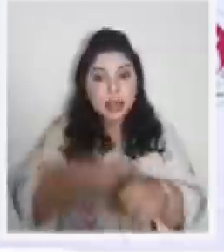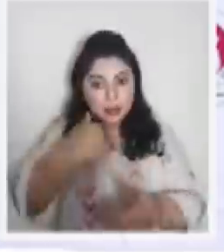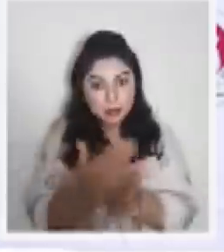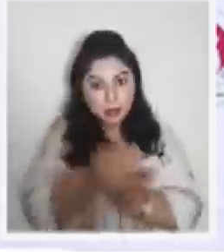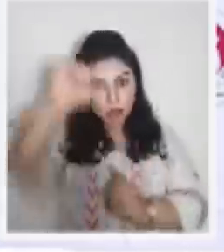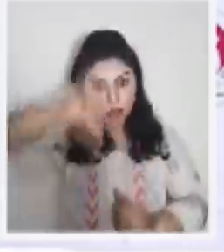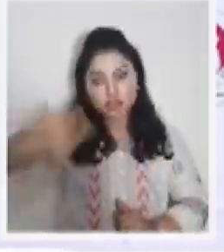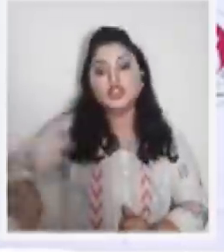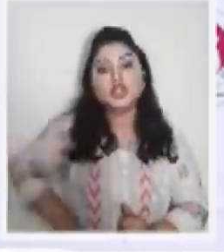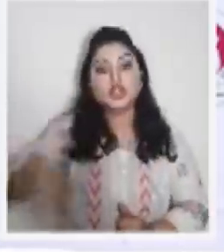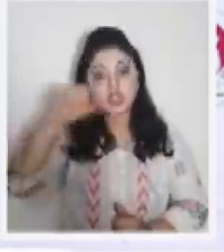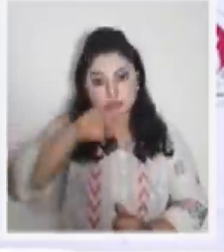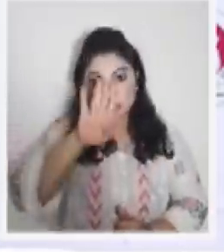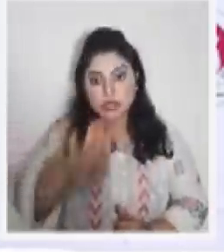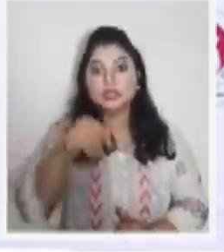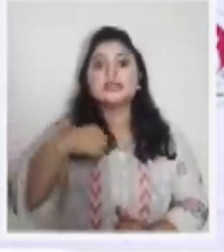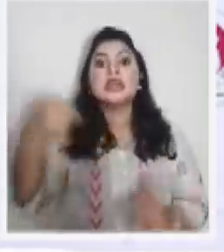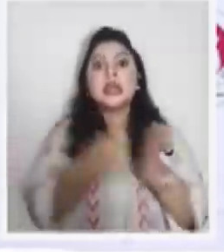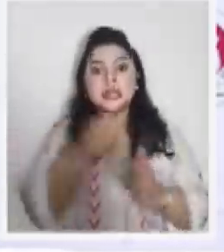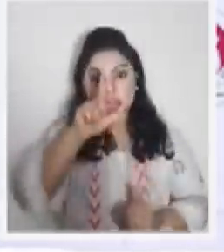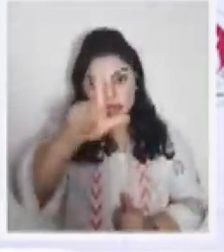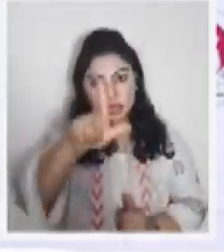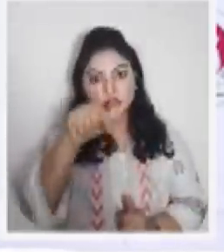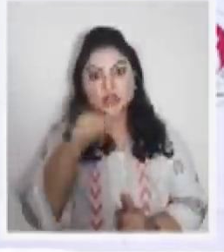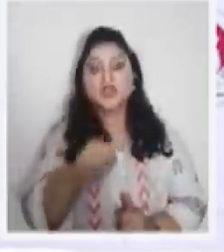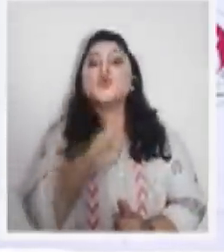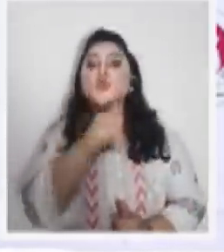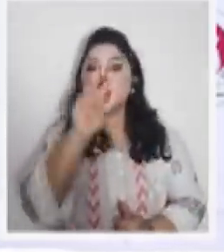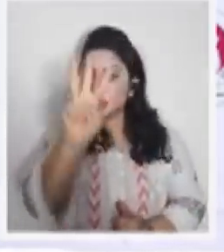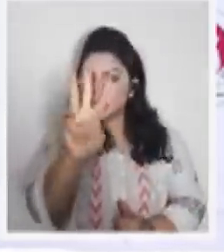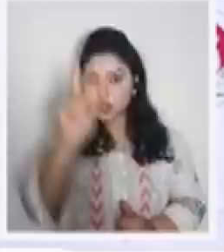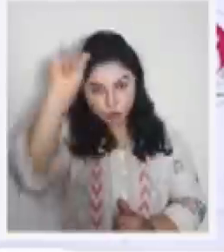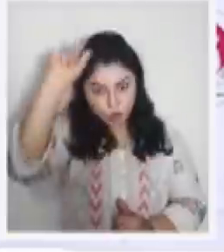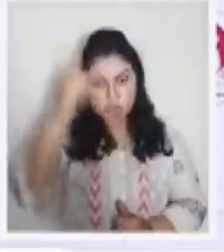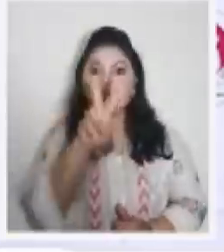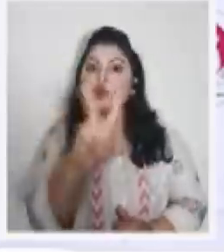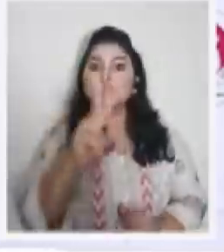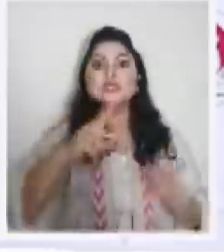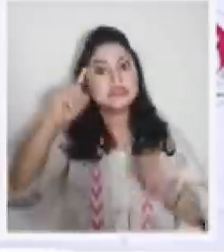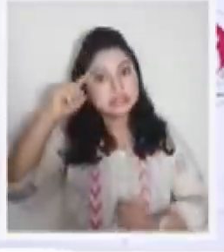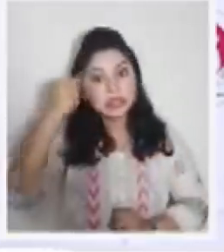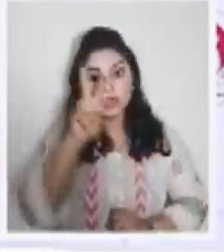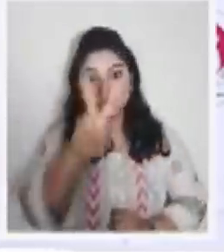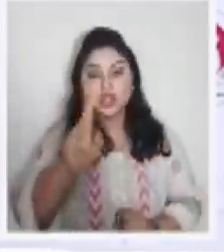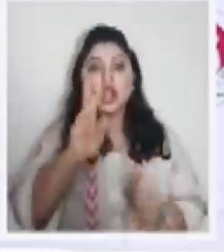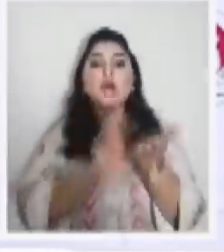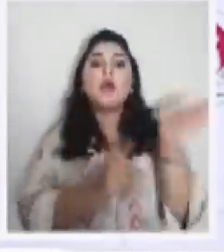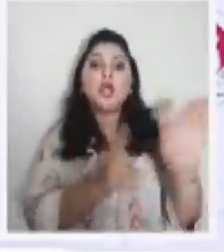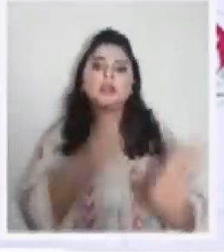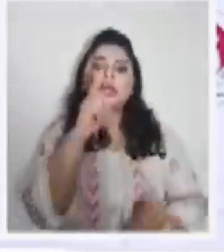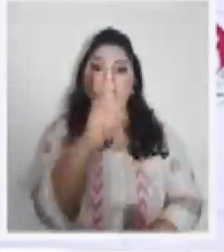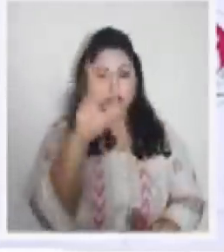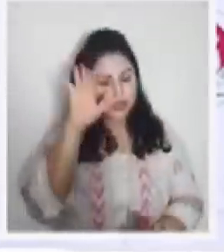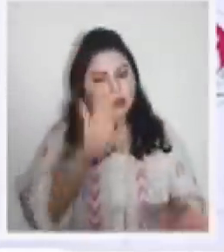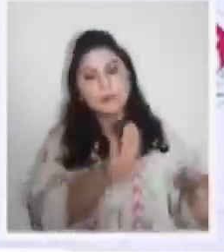24 ঘন্টায় বিভাগ অনুযায়ী ঢাকা বিভাগে 9 জন, চট্টগ্রাম বিভাগে 4 জন, রাজশাহী বিভাগে 7 জন, খুলনা 3 জন,